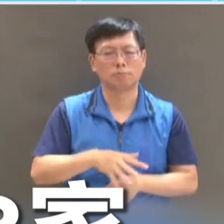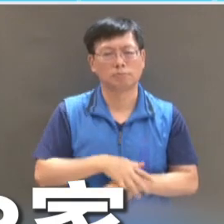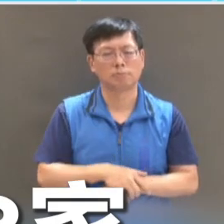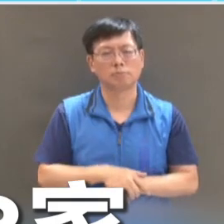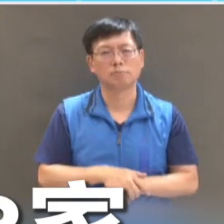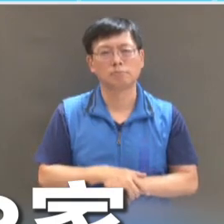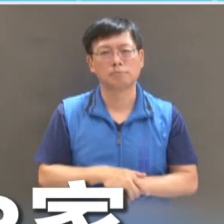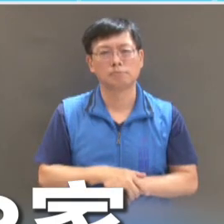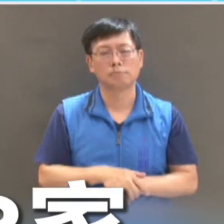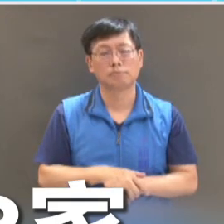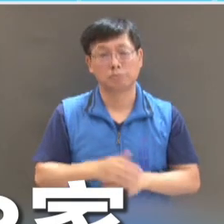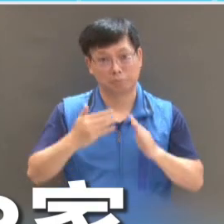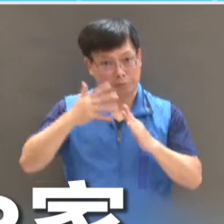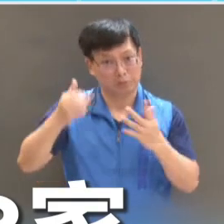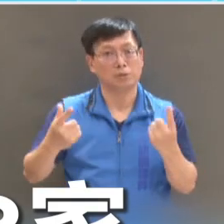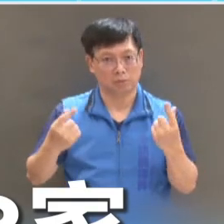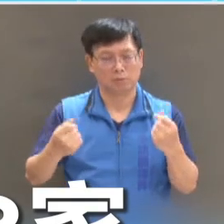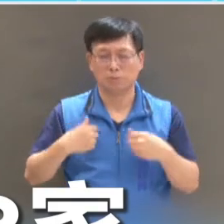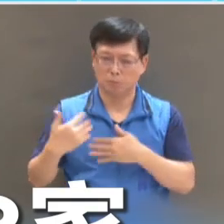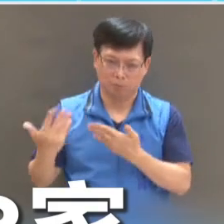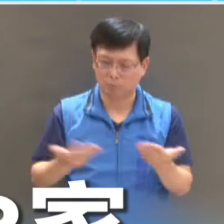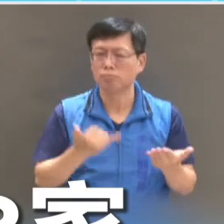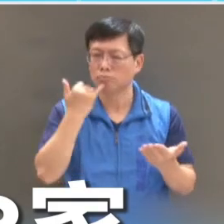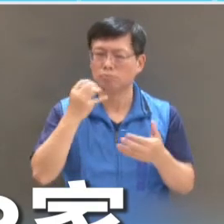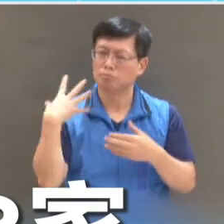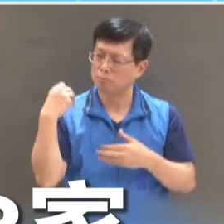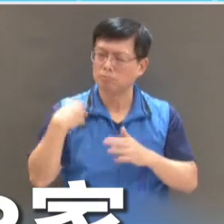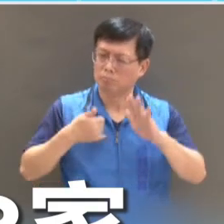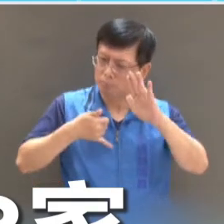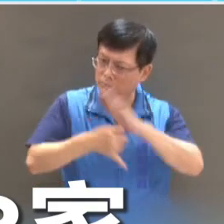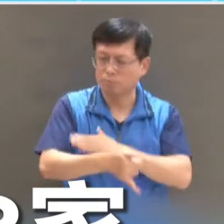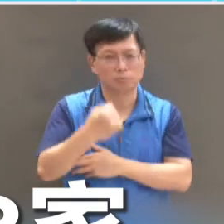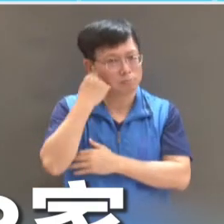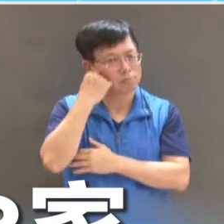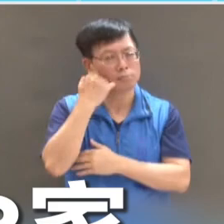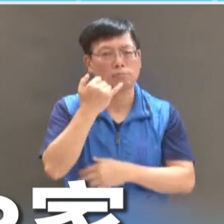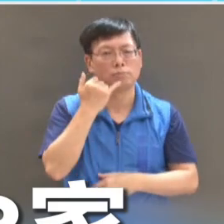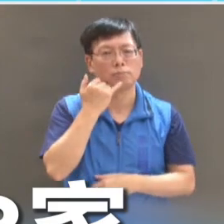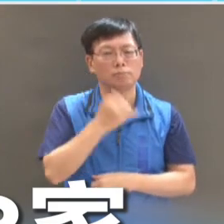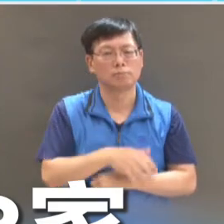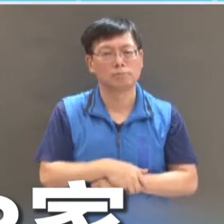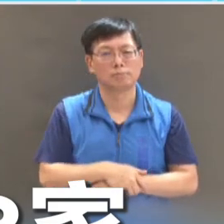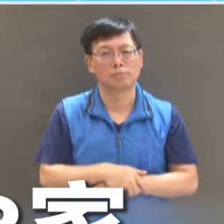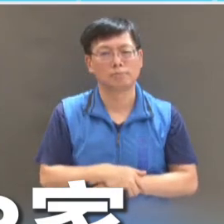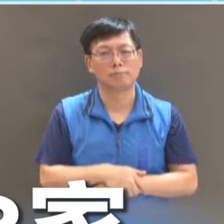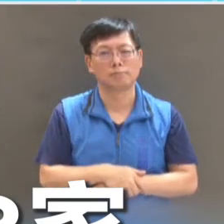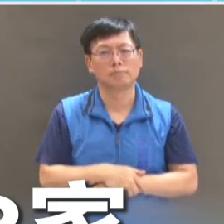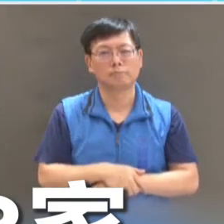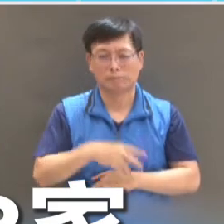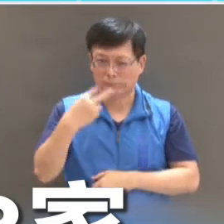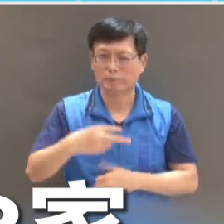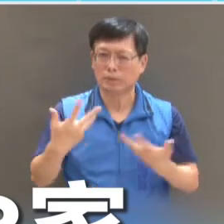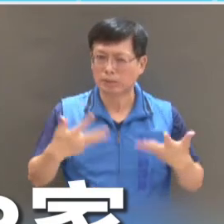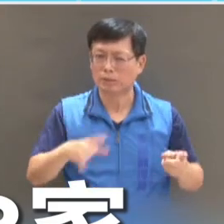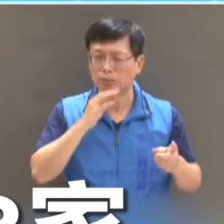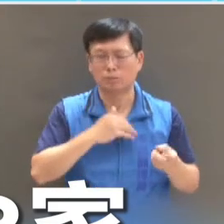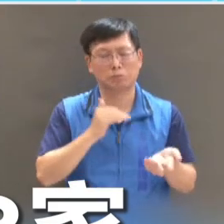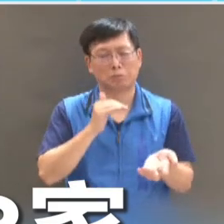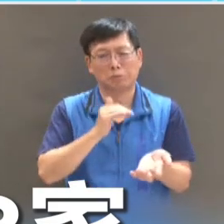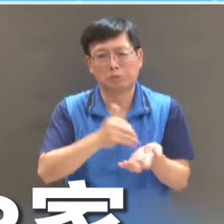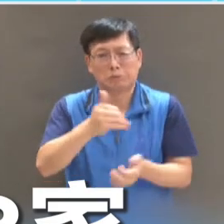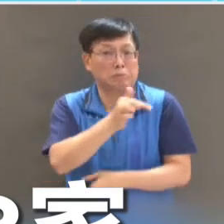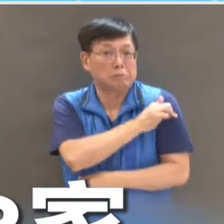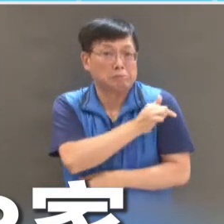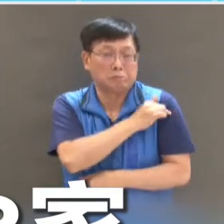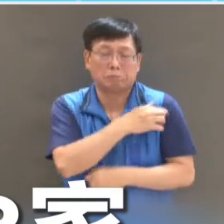15000间。市长还是欢迎大家继续使用，但是还是有很多医务同仁